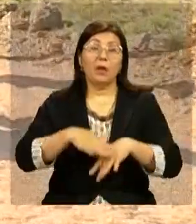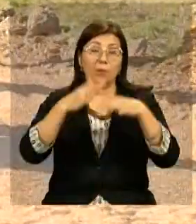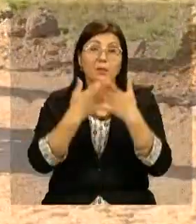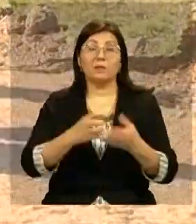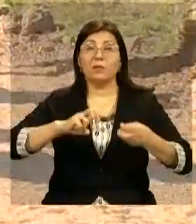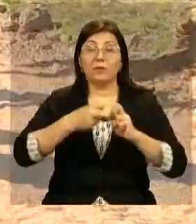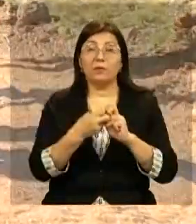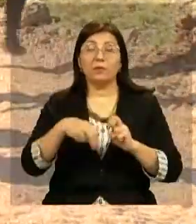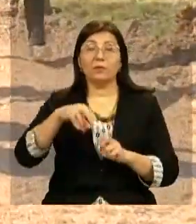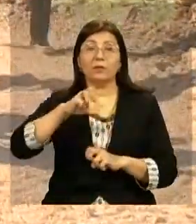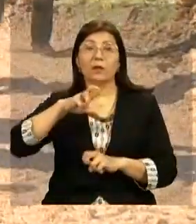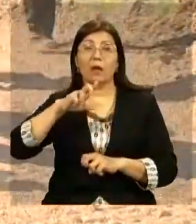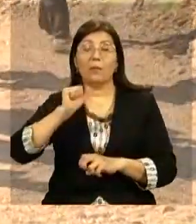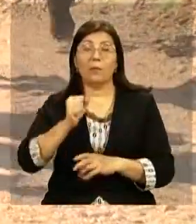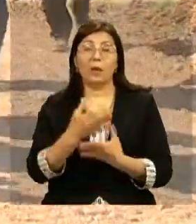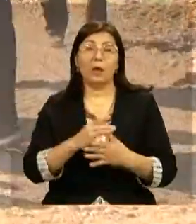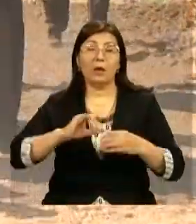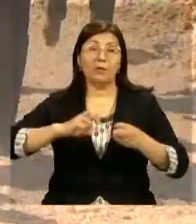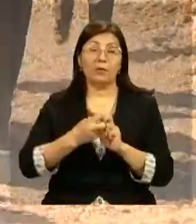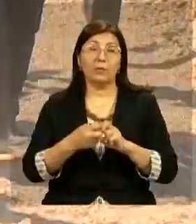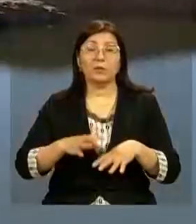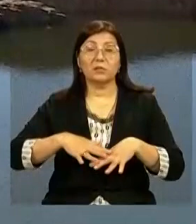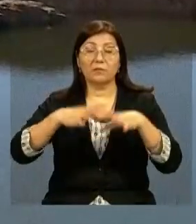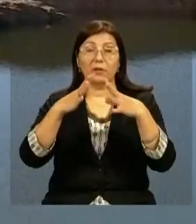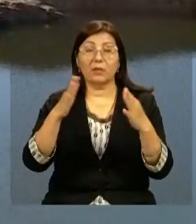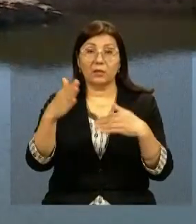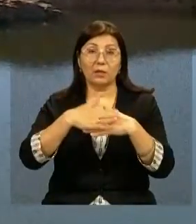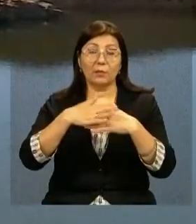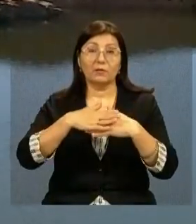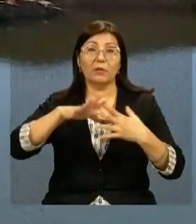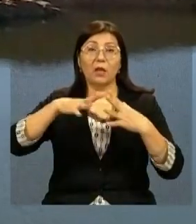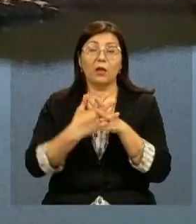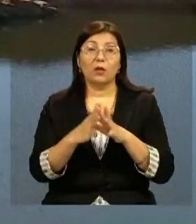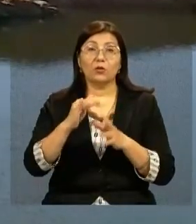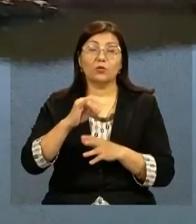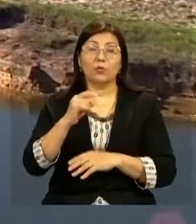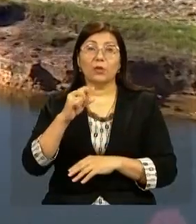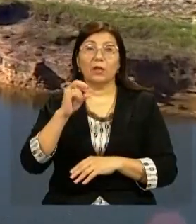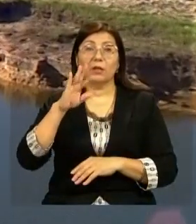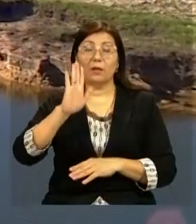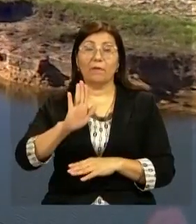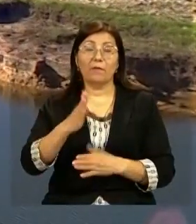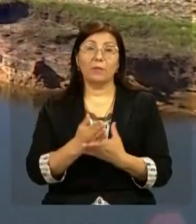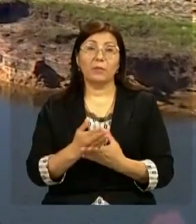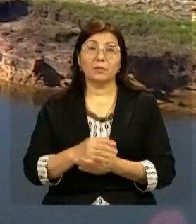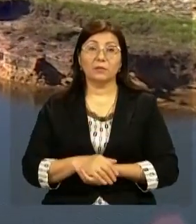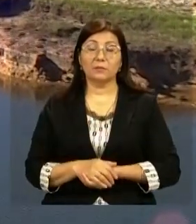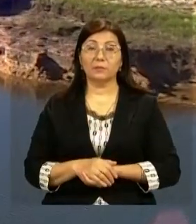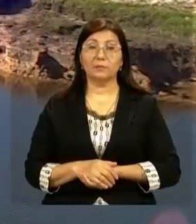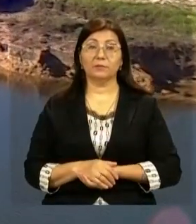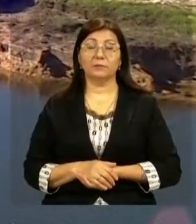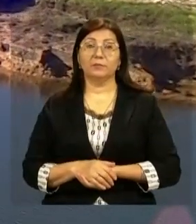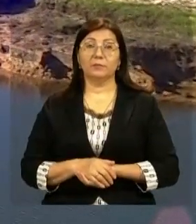выдержала напора приходящей воды. В результате затопило близлежащее село Жургенова. По факту прорыва плотины заведено уголовное дело.